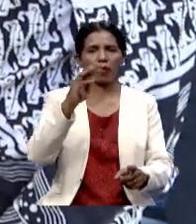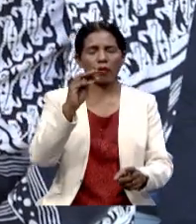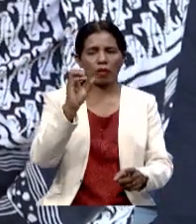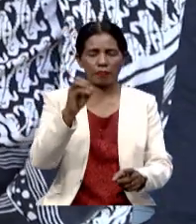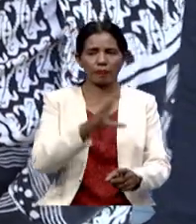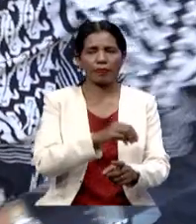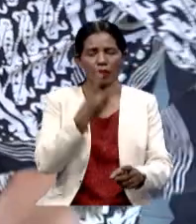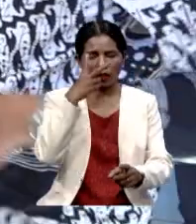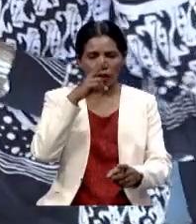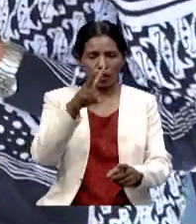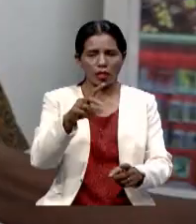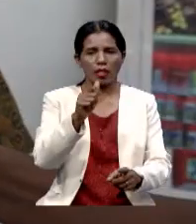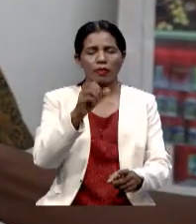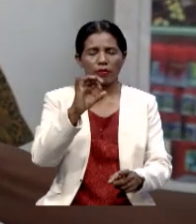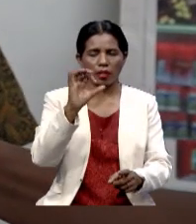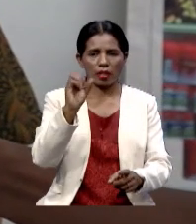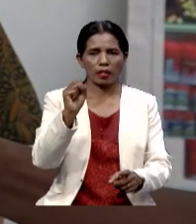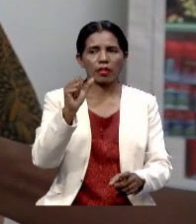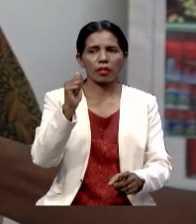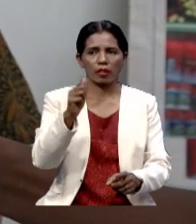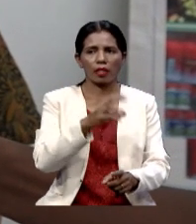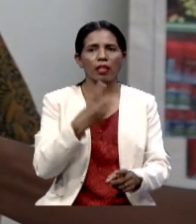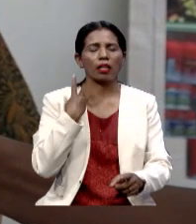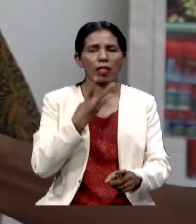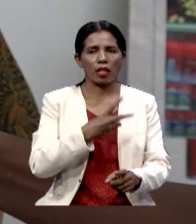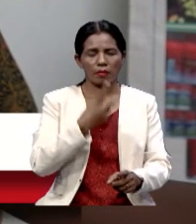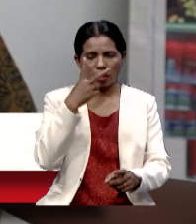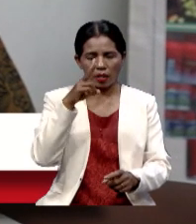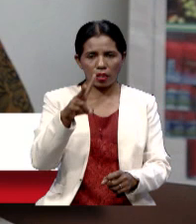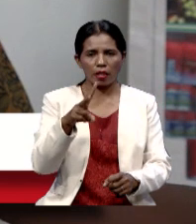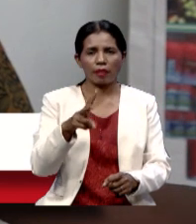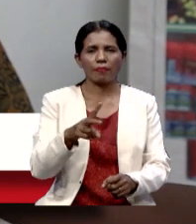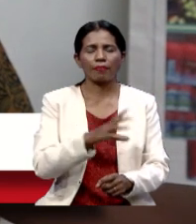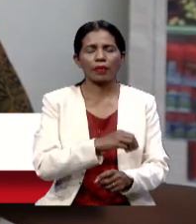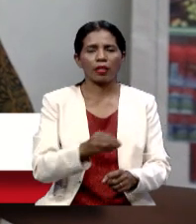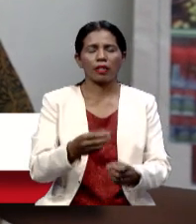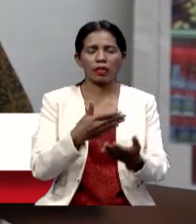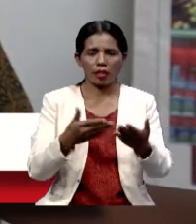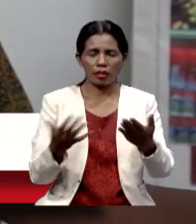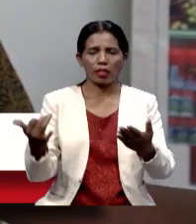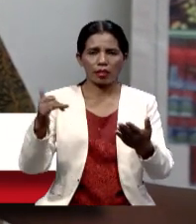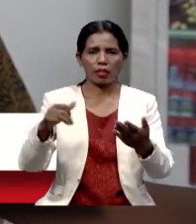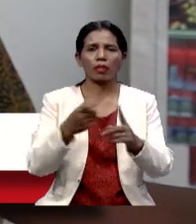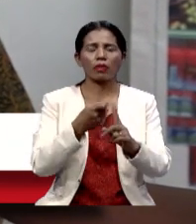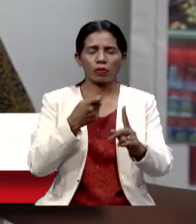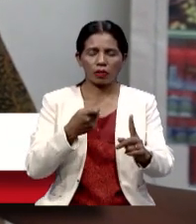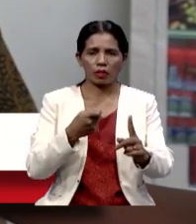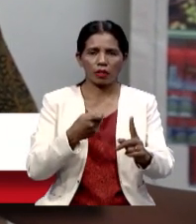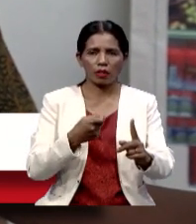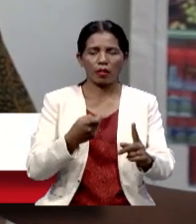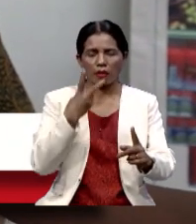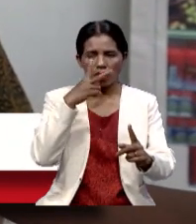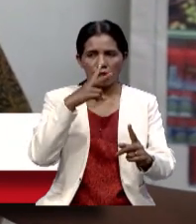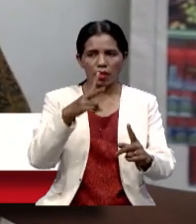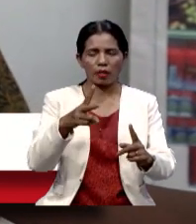di Lab IFISA oleh tim Badan POM, kami melihat dan mengamati bahwa memang dari sisi fisik